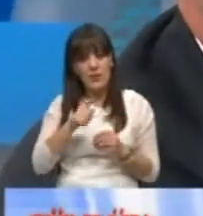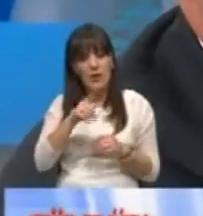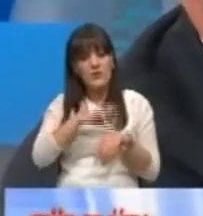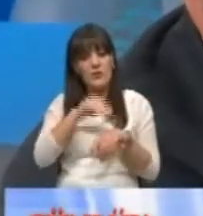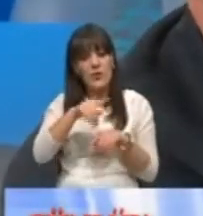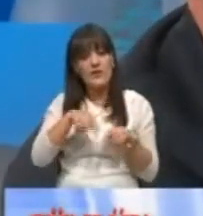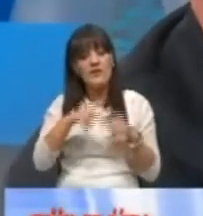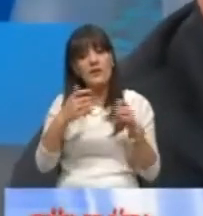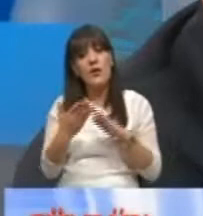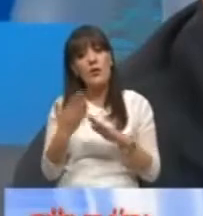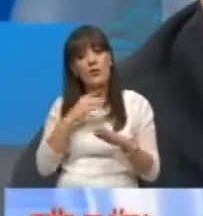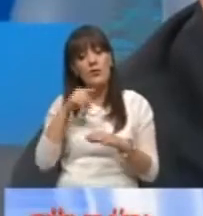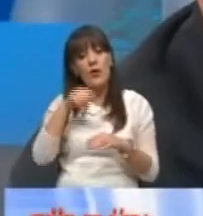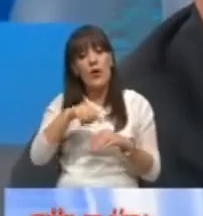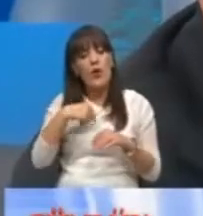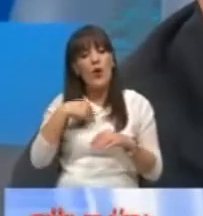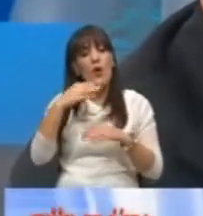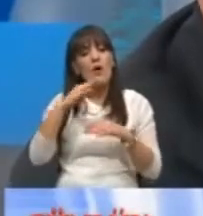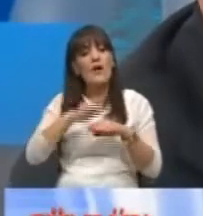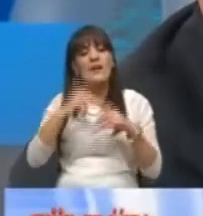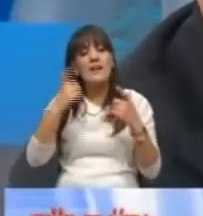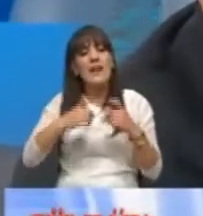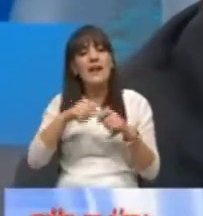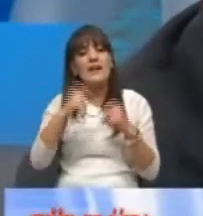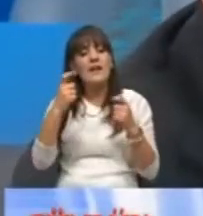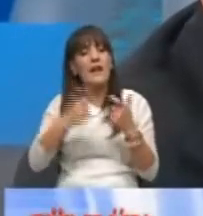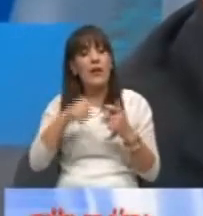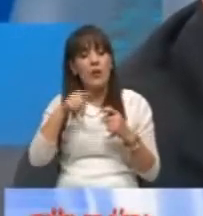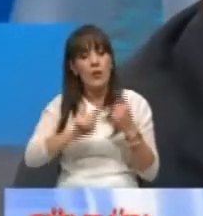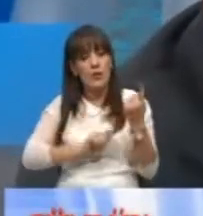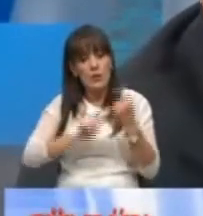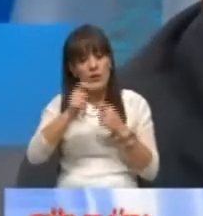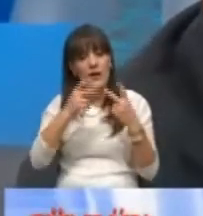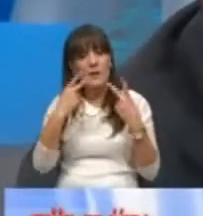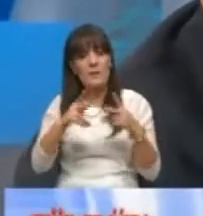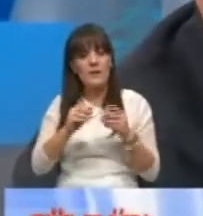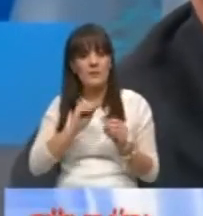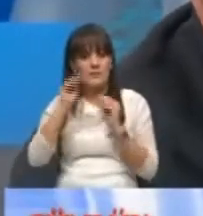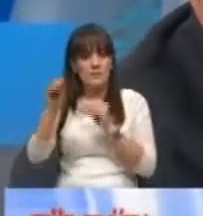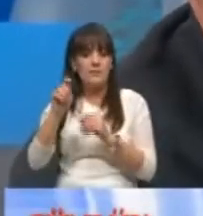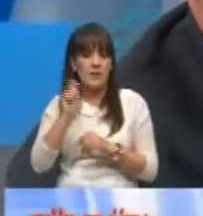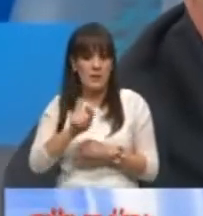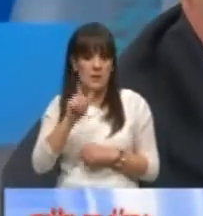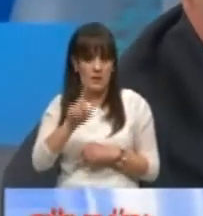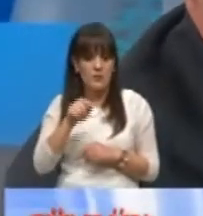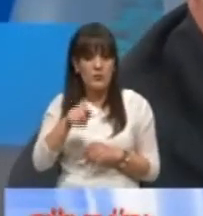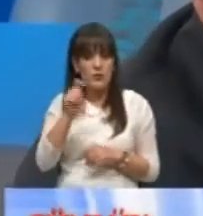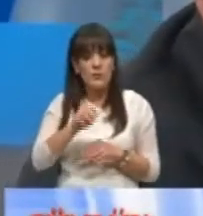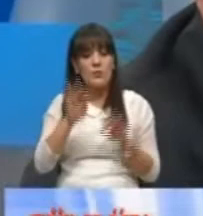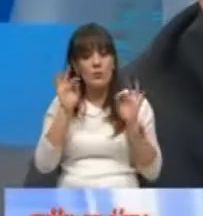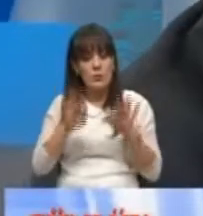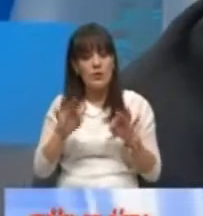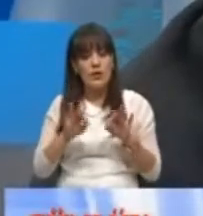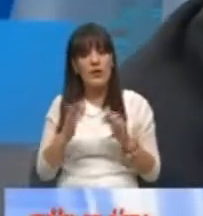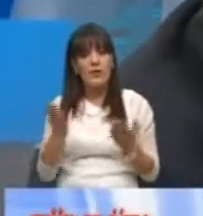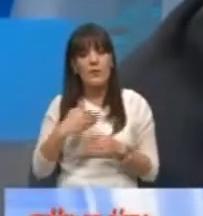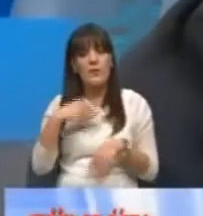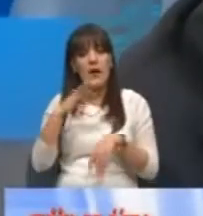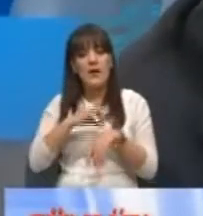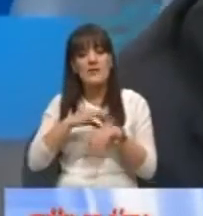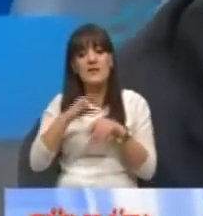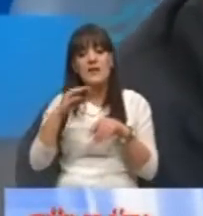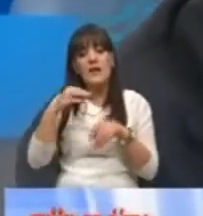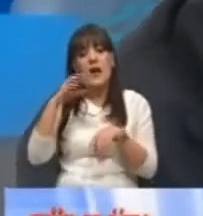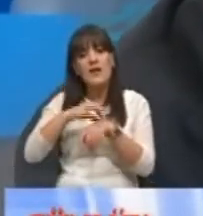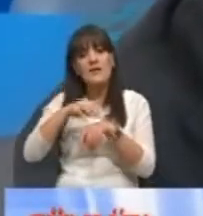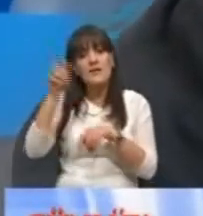o kırığı öncesinde o uzvunu kullanabilir durumunu geri kazandırmak. Bunu yaparken mutlaka tabii hasta hekim